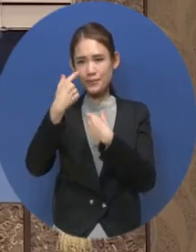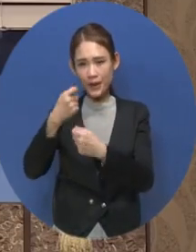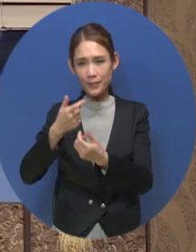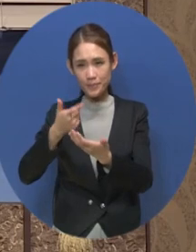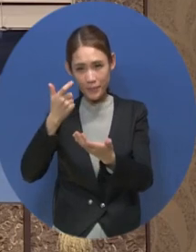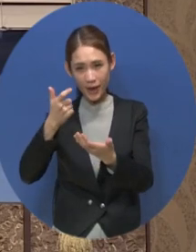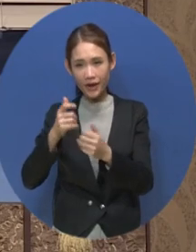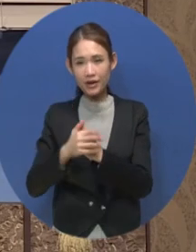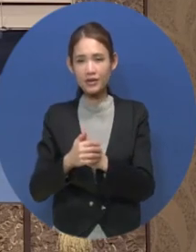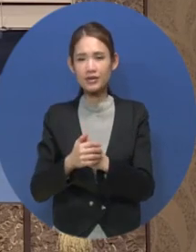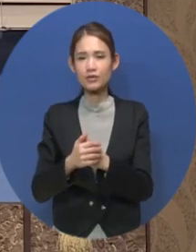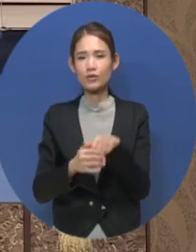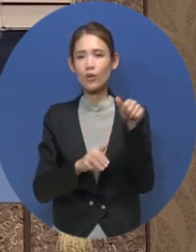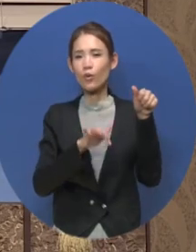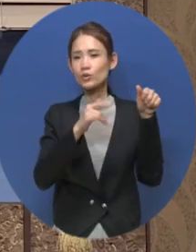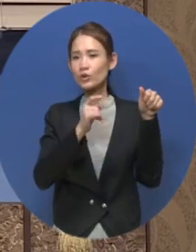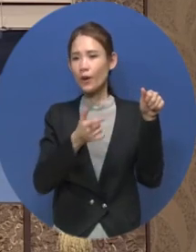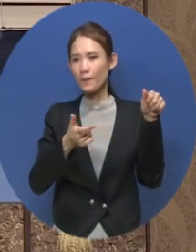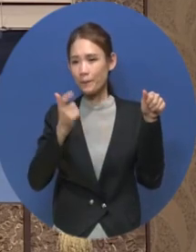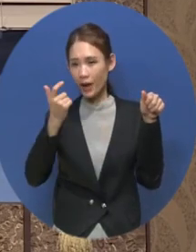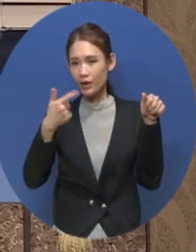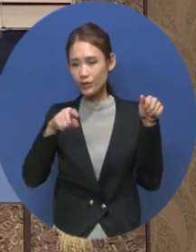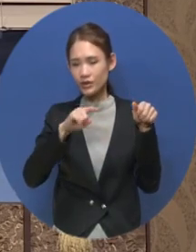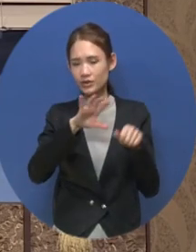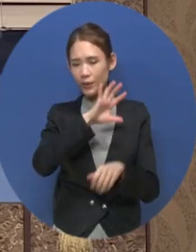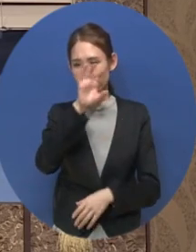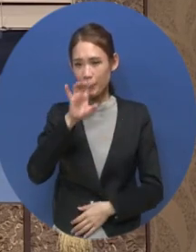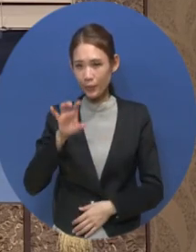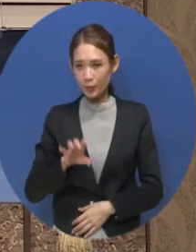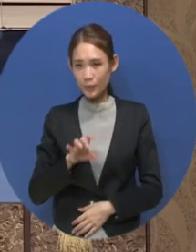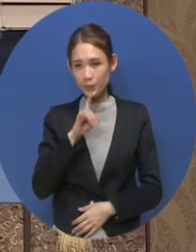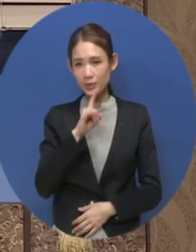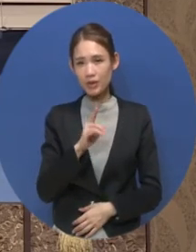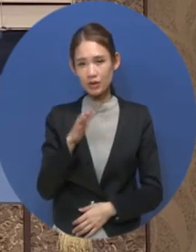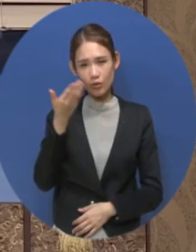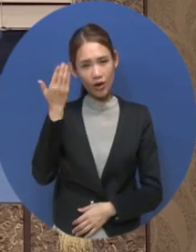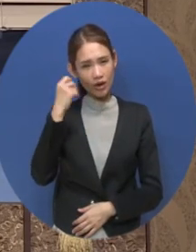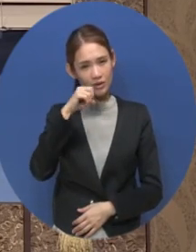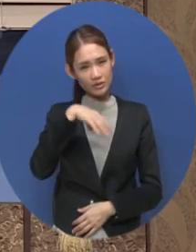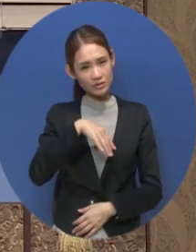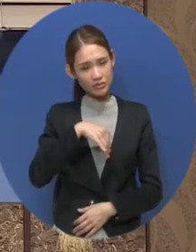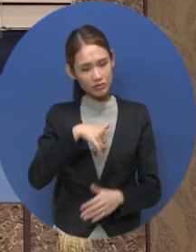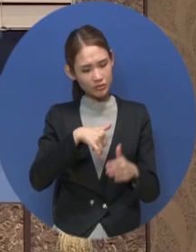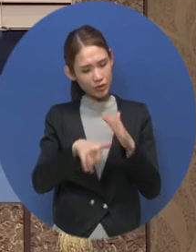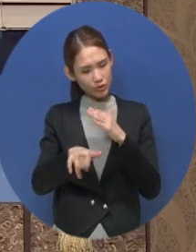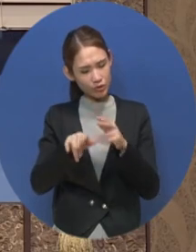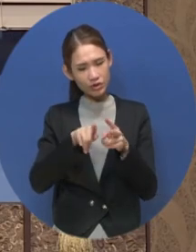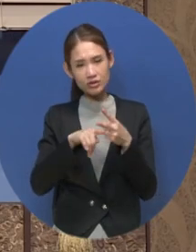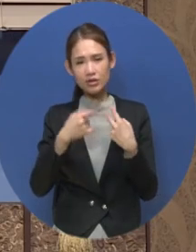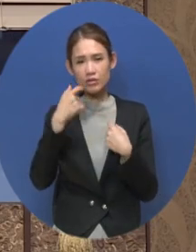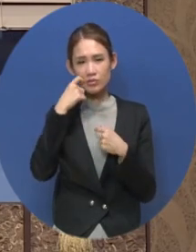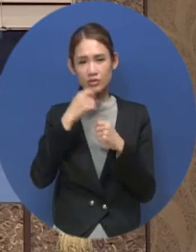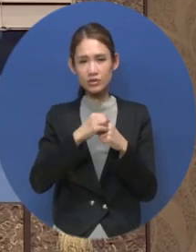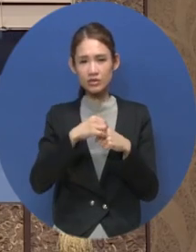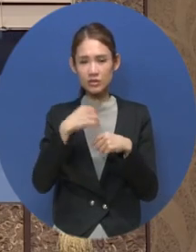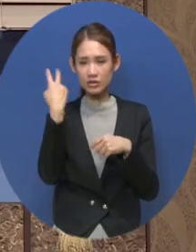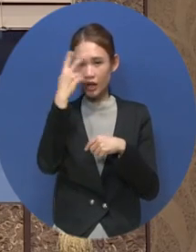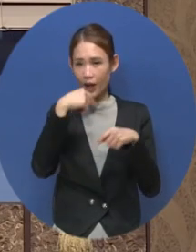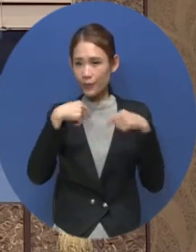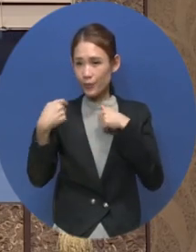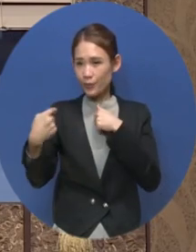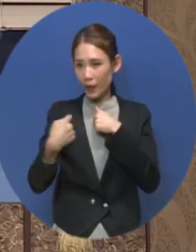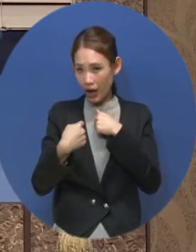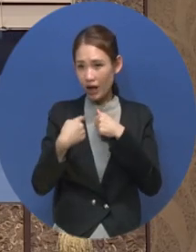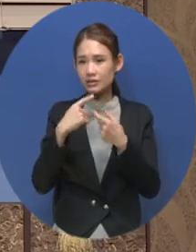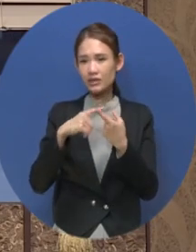그러면 5초에 격발이 될 수 있도록 반복 훈련을 시킨다든지. 예. 근데 과거에는 선수들도 이해를 못 했죠. 네. 감독이 하라 그러니까 그냥 했는데